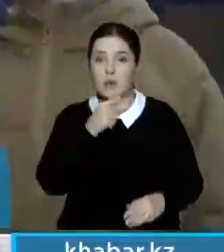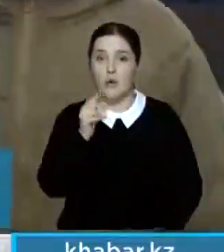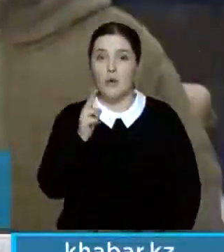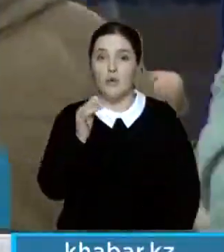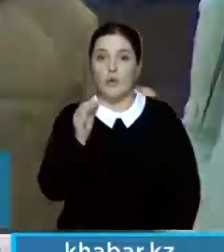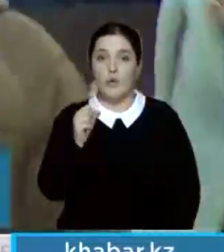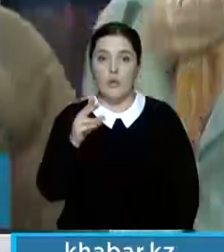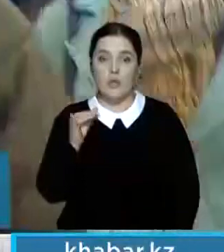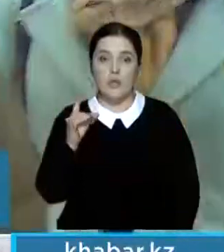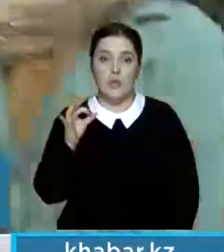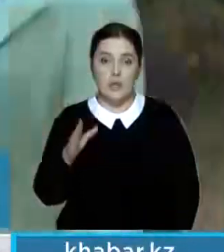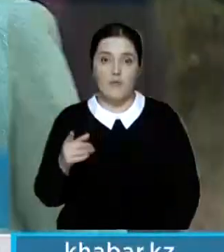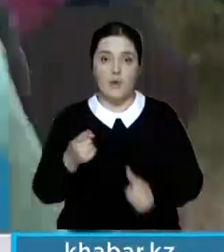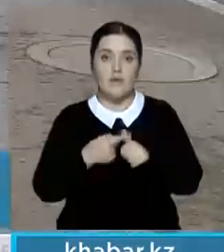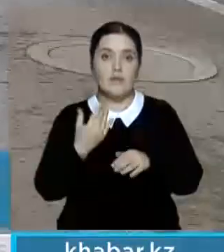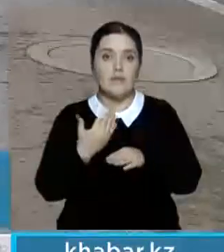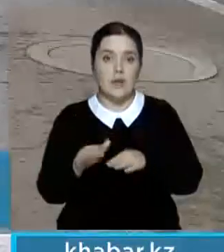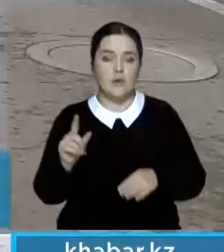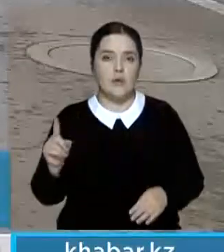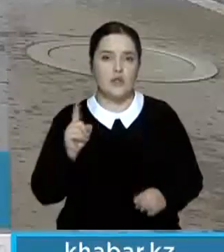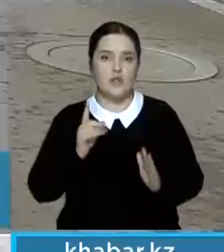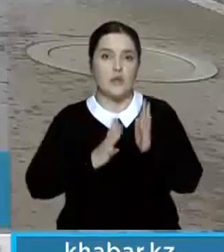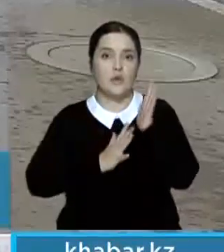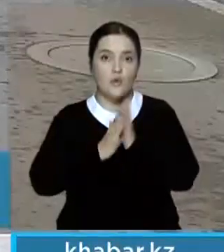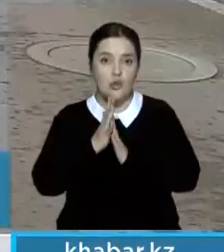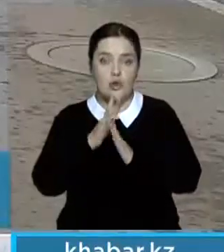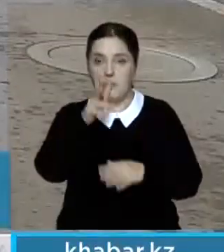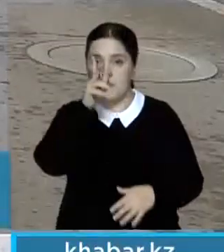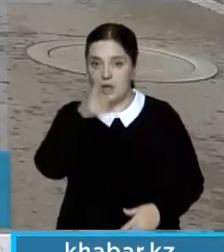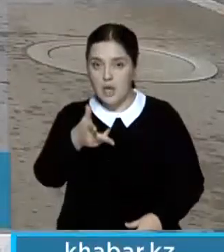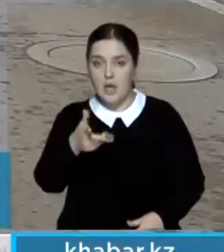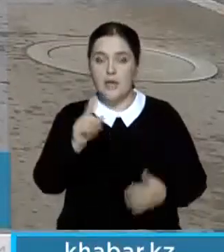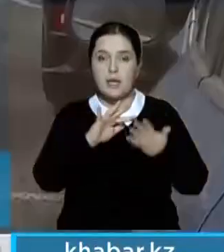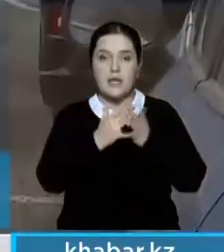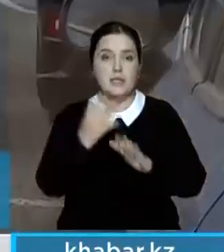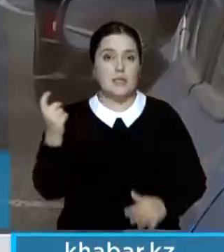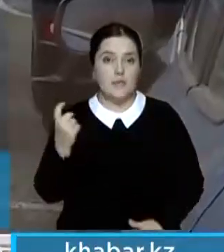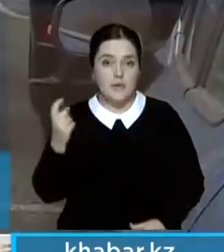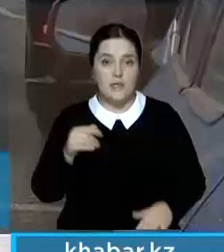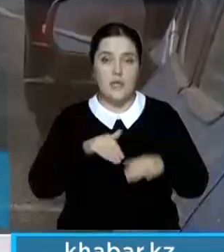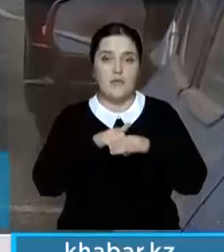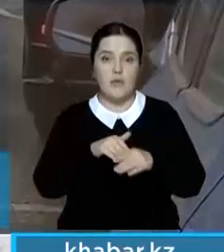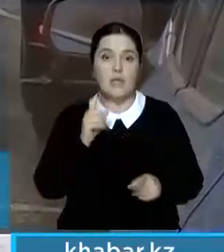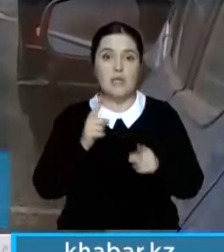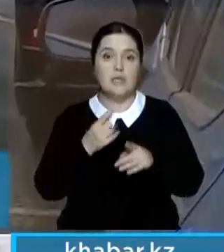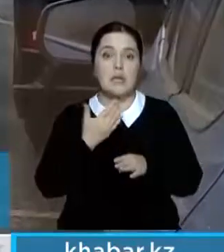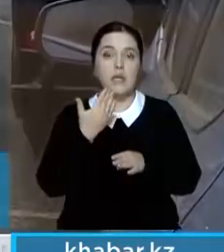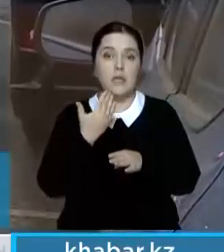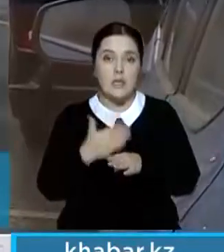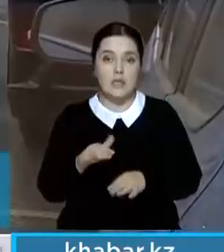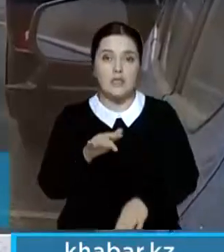нацэкономики. Алибек Куантыров назвал сферы, в которых ожидается рост в ближайшие 3 года. Это сельское хозяйство,